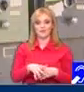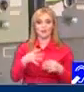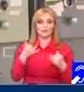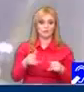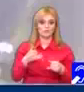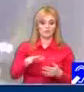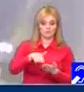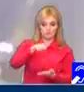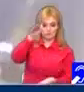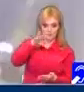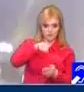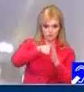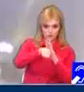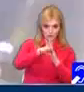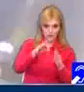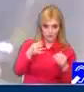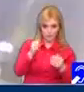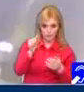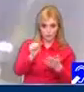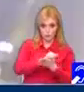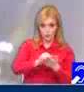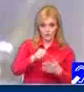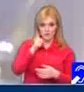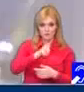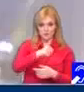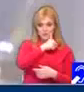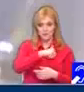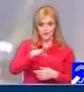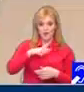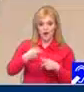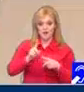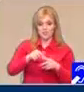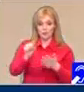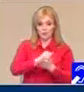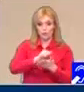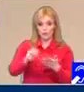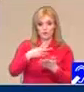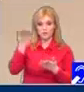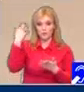uriașă. Înăuntru erau documente secrete care ar fi trebuit să rămână clasificate timp de 20 de ani. Ele se